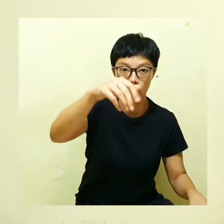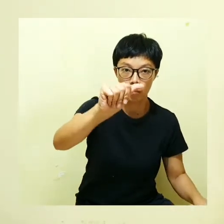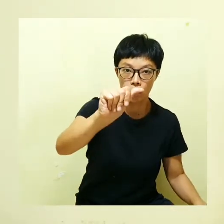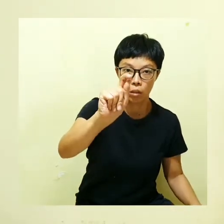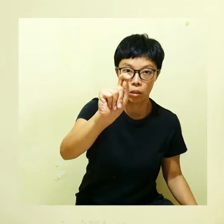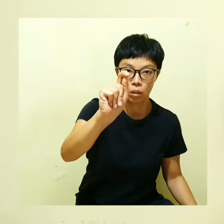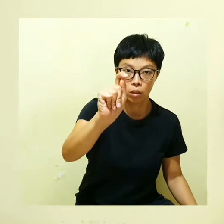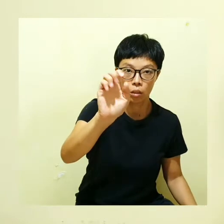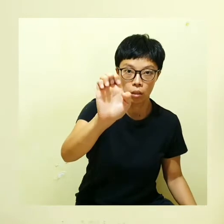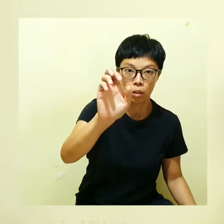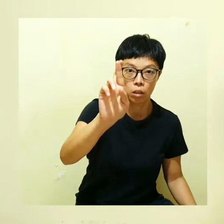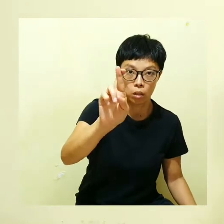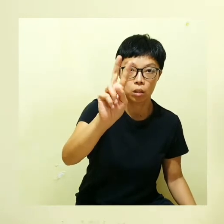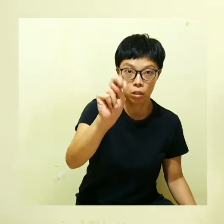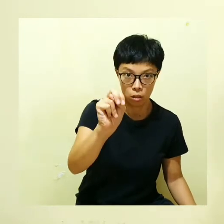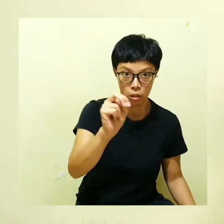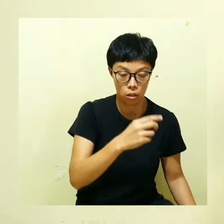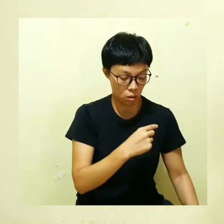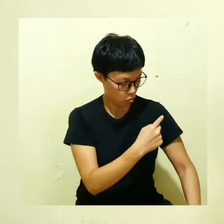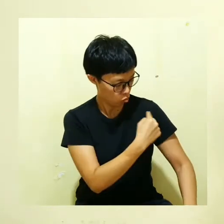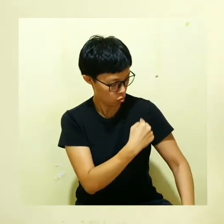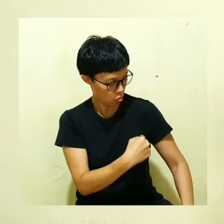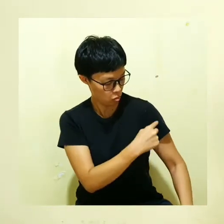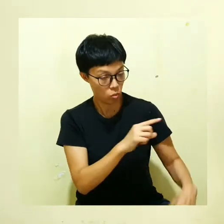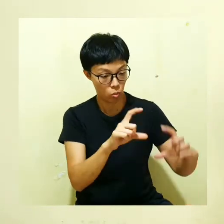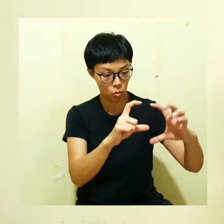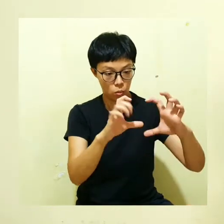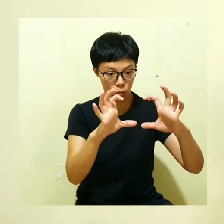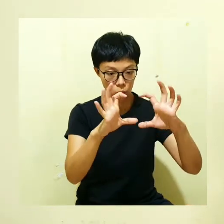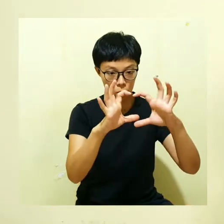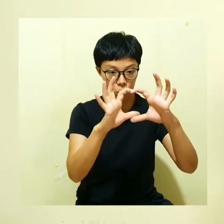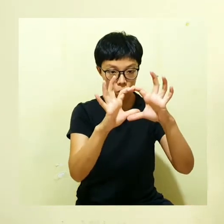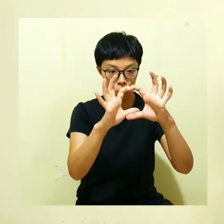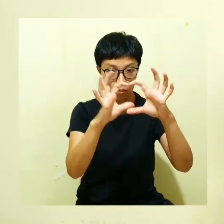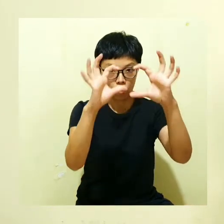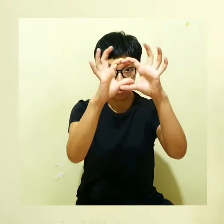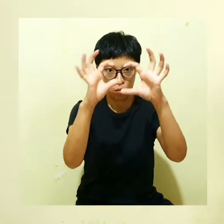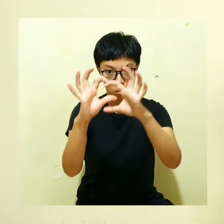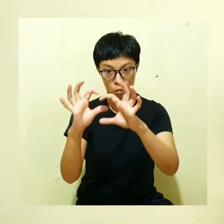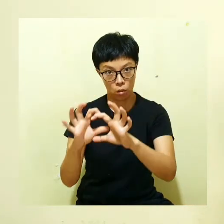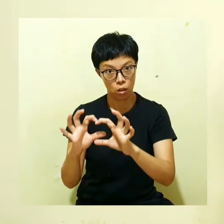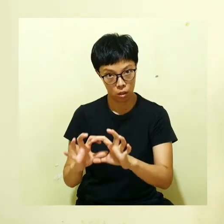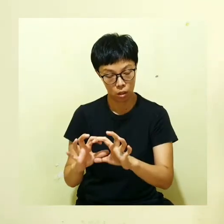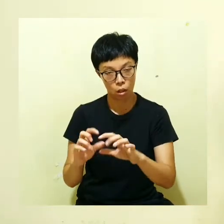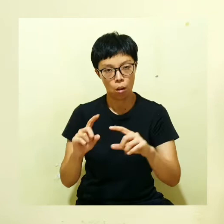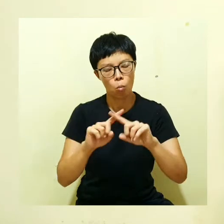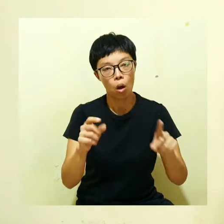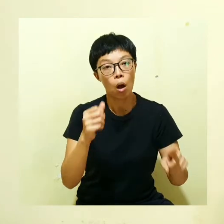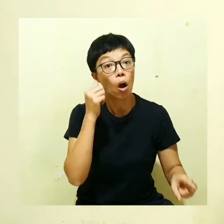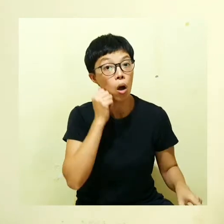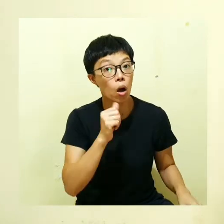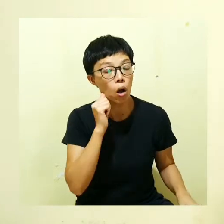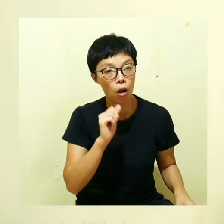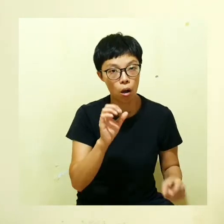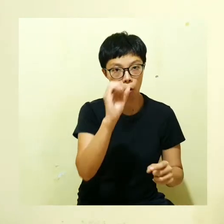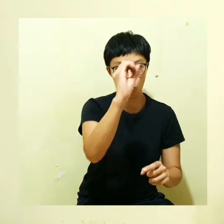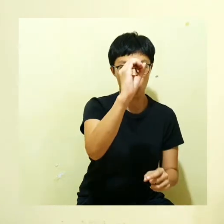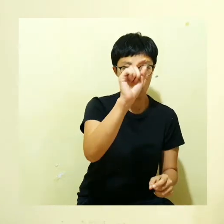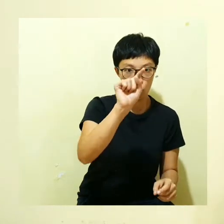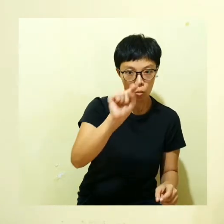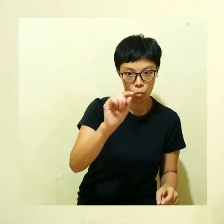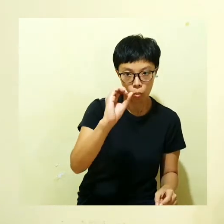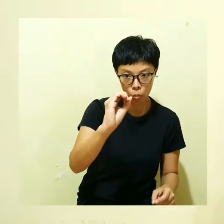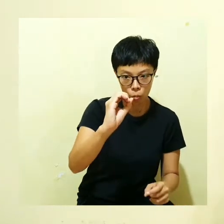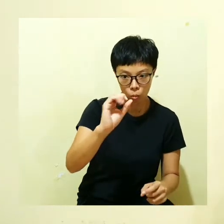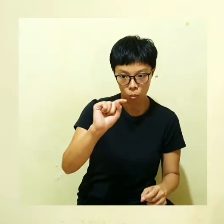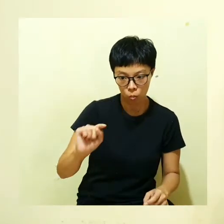觉，那你可以看到在新郎和新娘身上其实有不同的 pattern， 因为我觉得通常我们都会